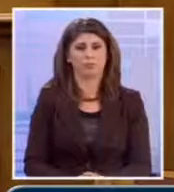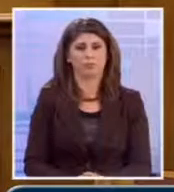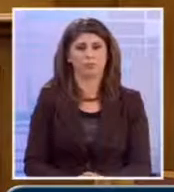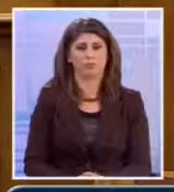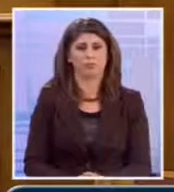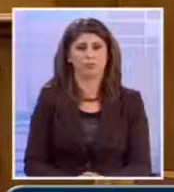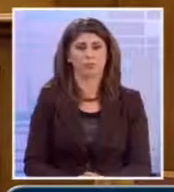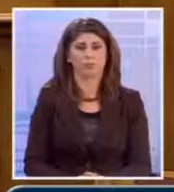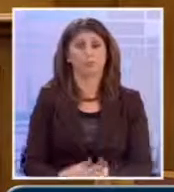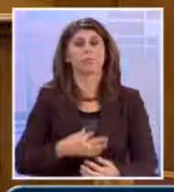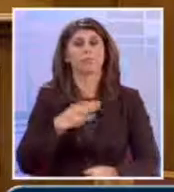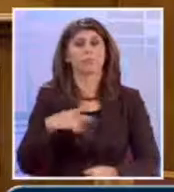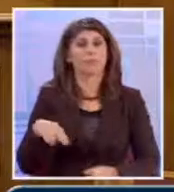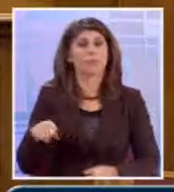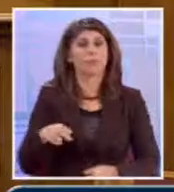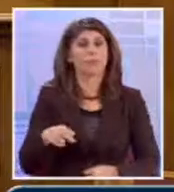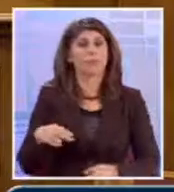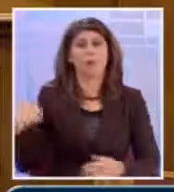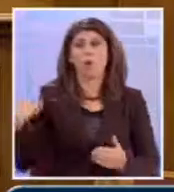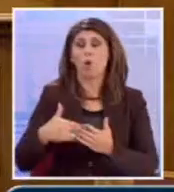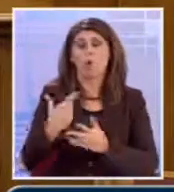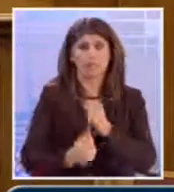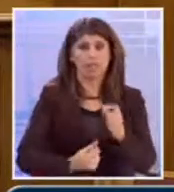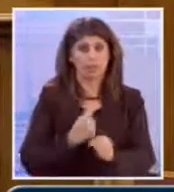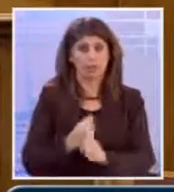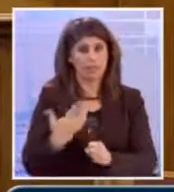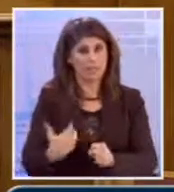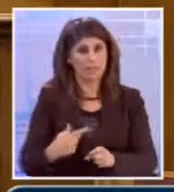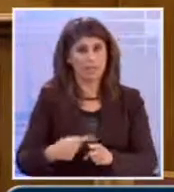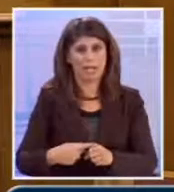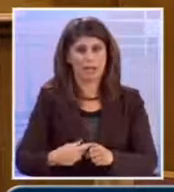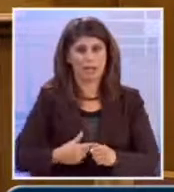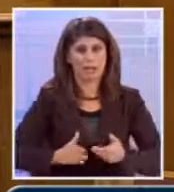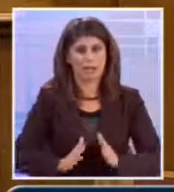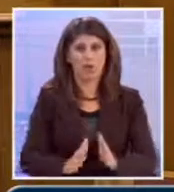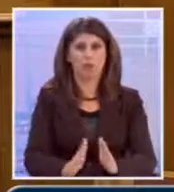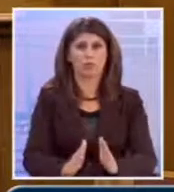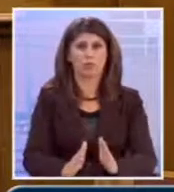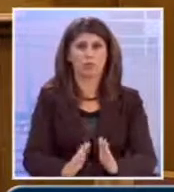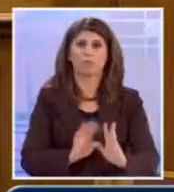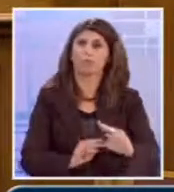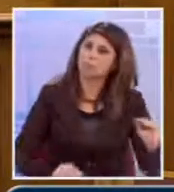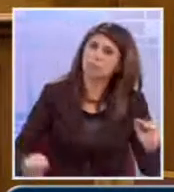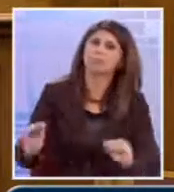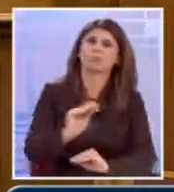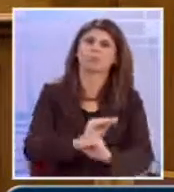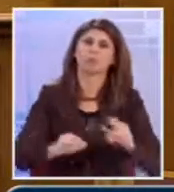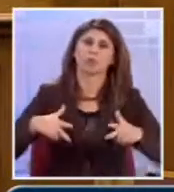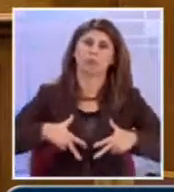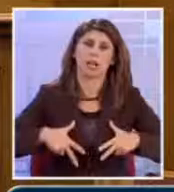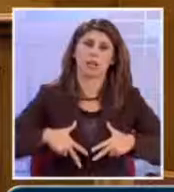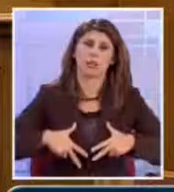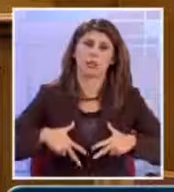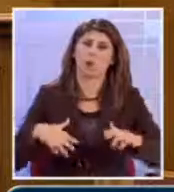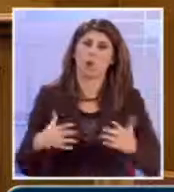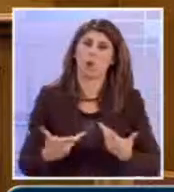συνάδελφοι, εάν τα χρόνια αυτά είχαμε ως χώρα καταφέρει να προχωρήσουμε στην ανασυγκρότηση του κράτους ώστε